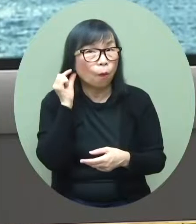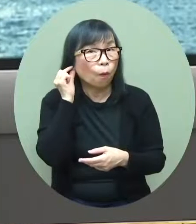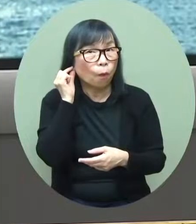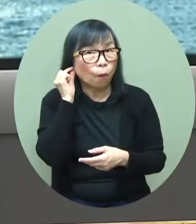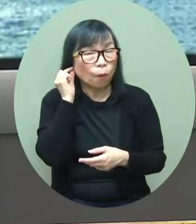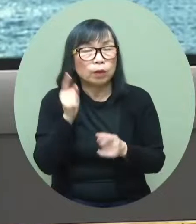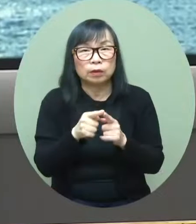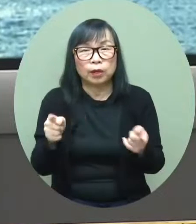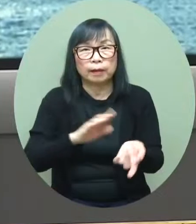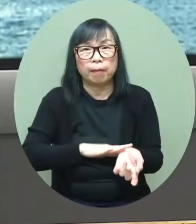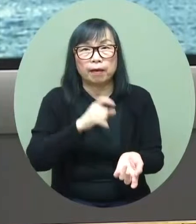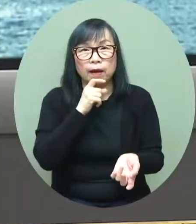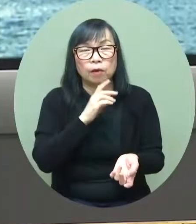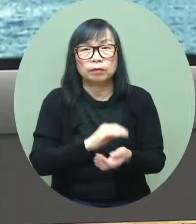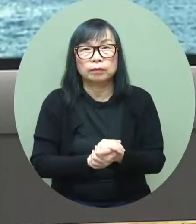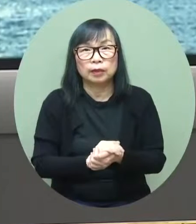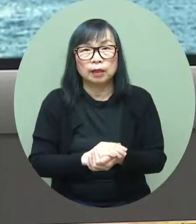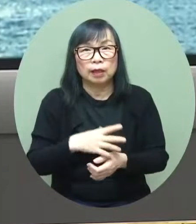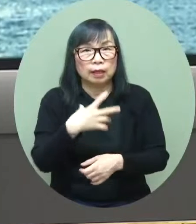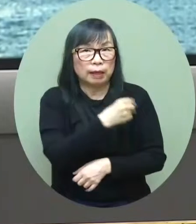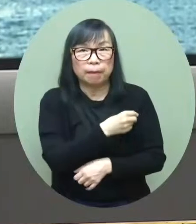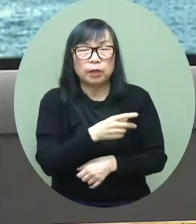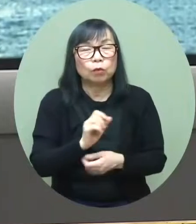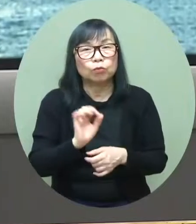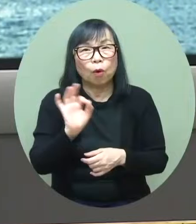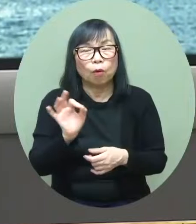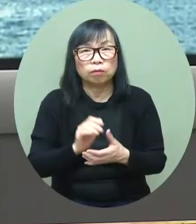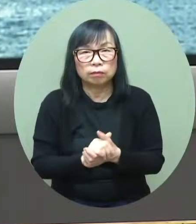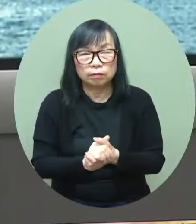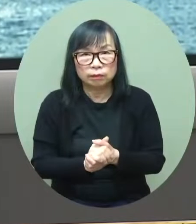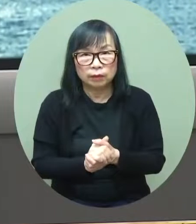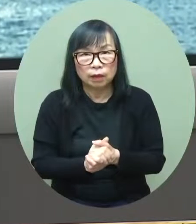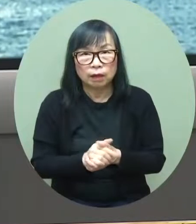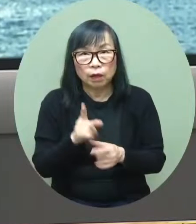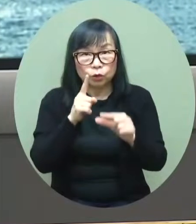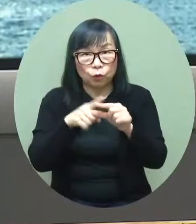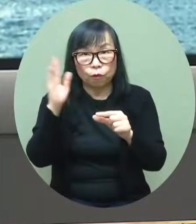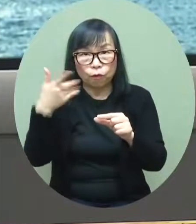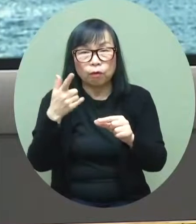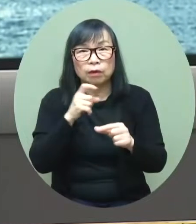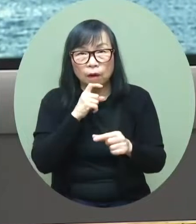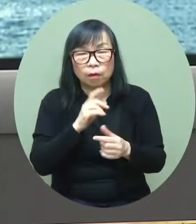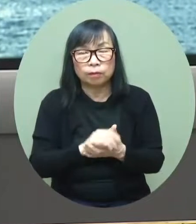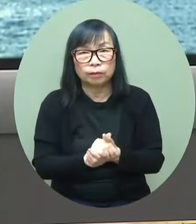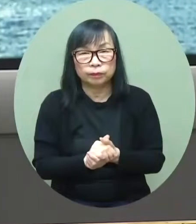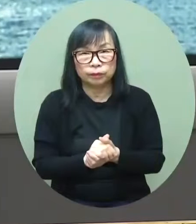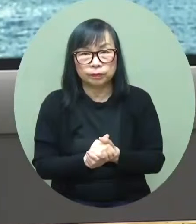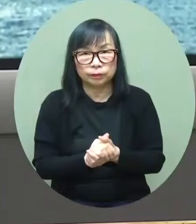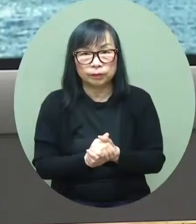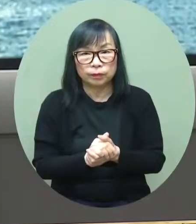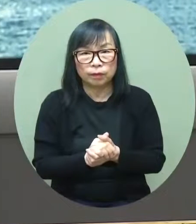她都是有長期病患，她沒有任何的疫苗記錄的，她本身有中風底，亦都是有一個